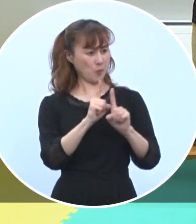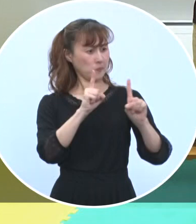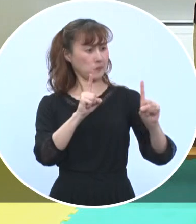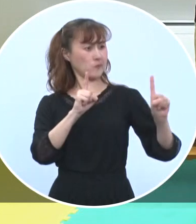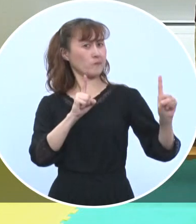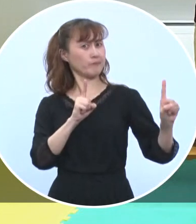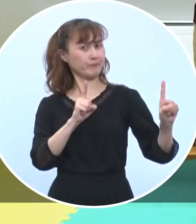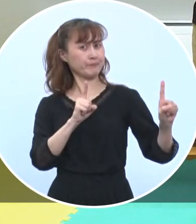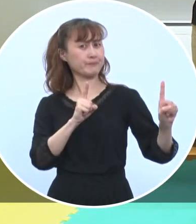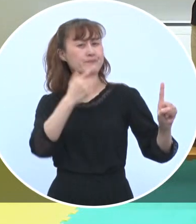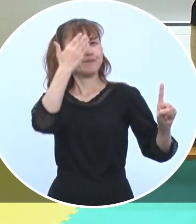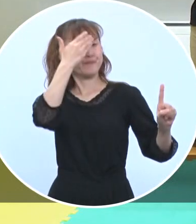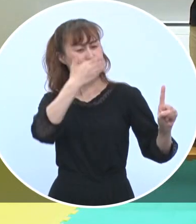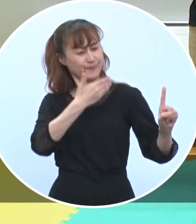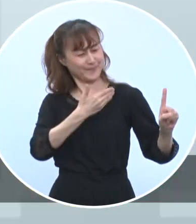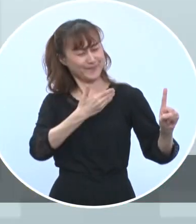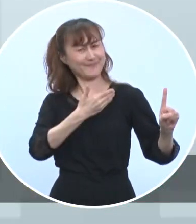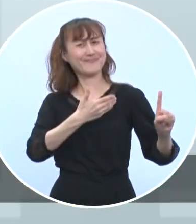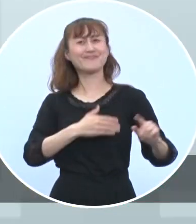ね。